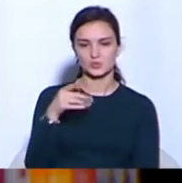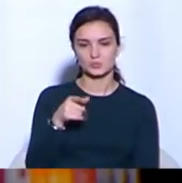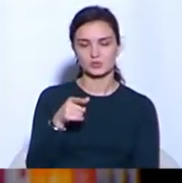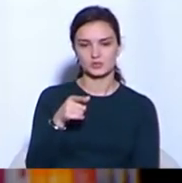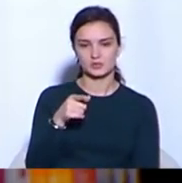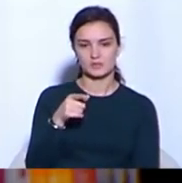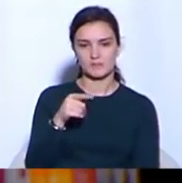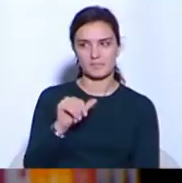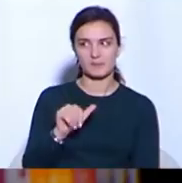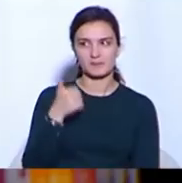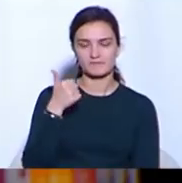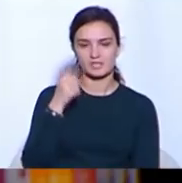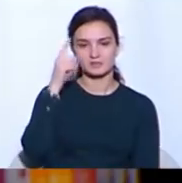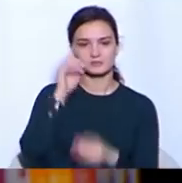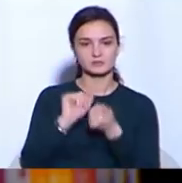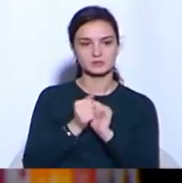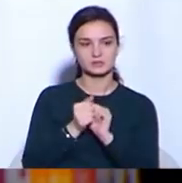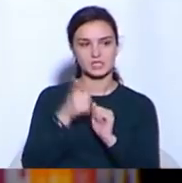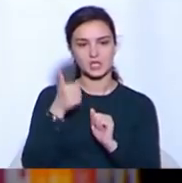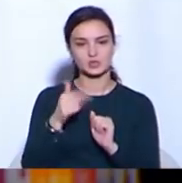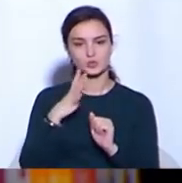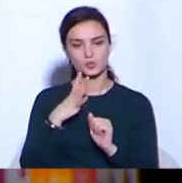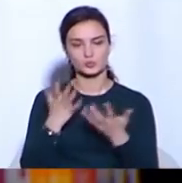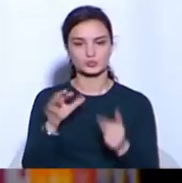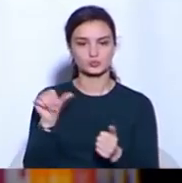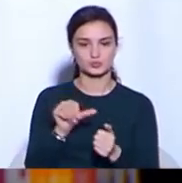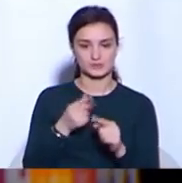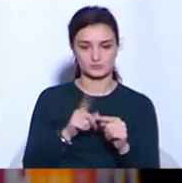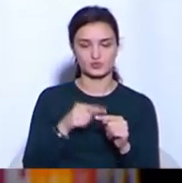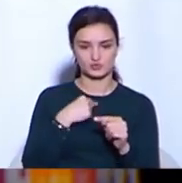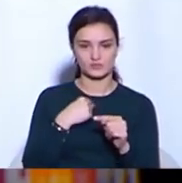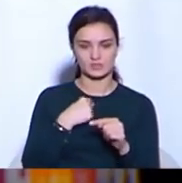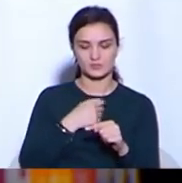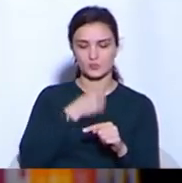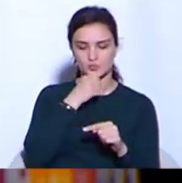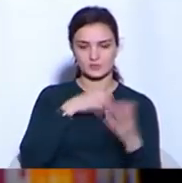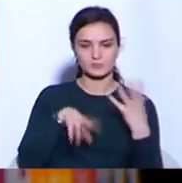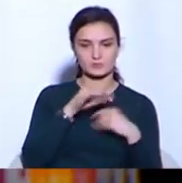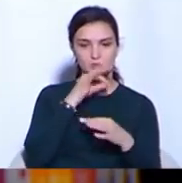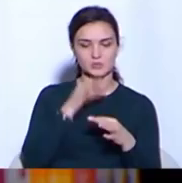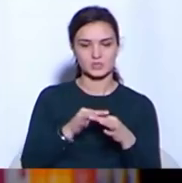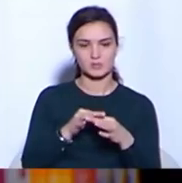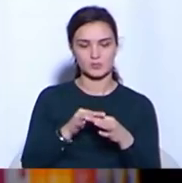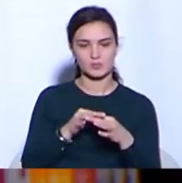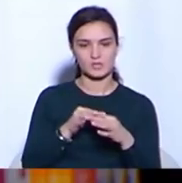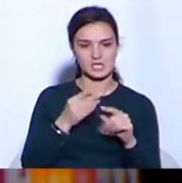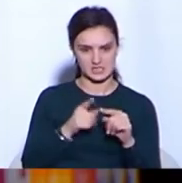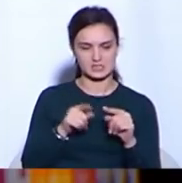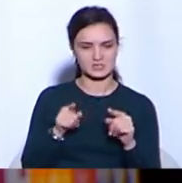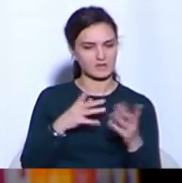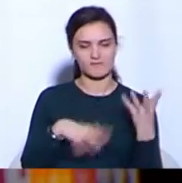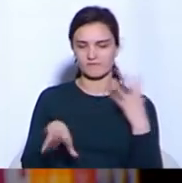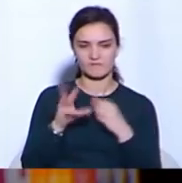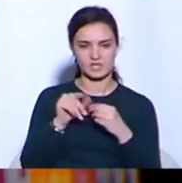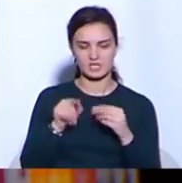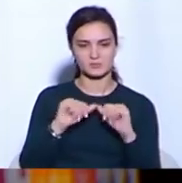იმის გაფილტვა, პირველი შთაბეჭდილება კარგია თუ ცუდი, სწორედ აქ არის ჩვენი როგორც მოზრდილების პასუხისმგებლობა. და ეს რაც ყველა